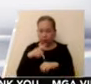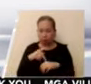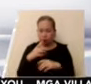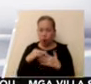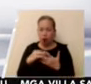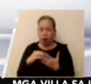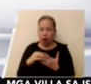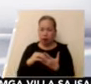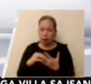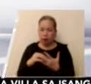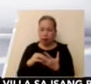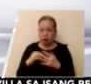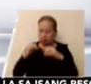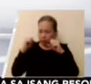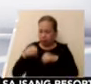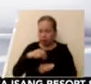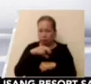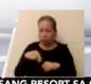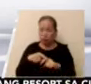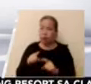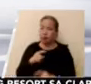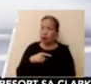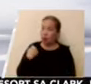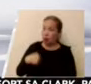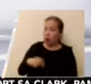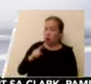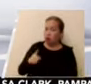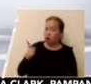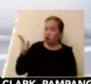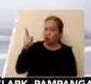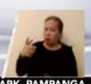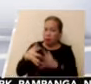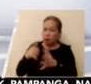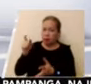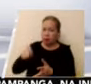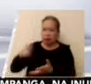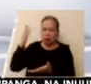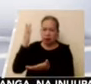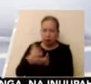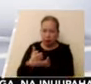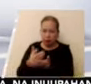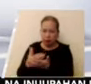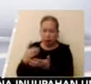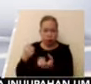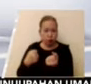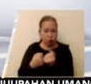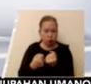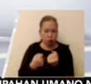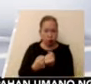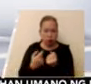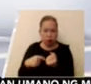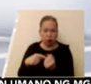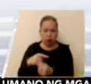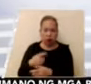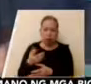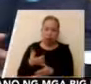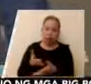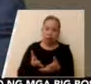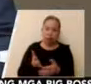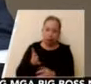umanong itigil ng Amerika ang ginagawa nitong pagsuporta sa umano'y pang-uudyok ng